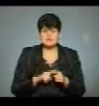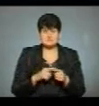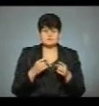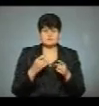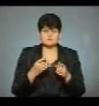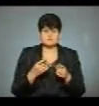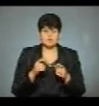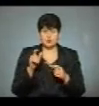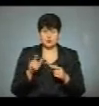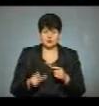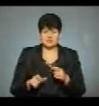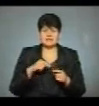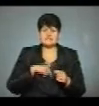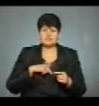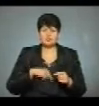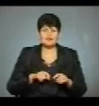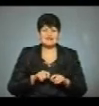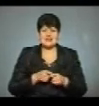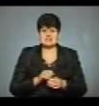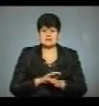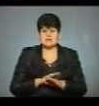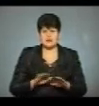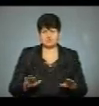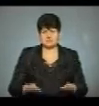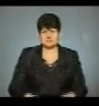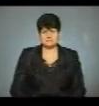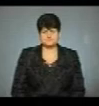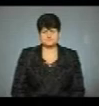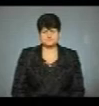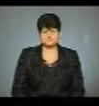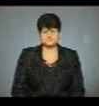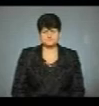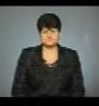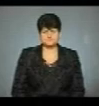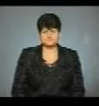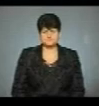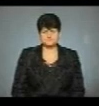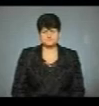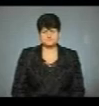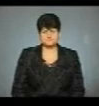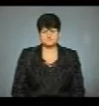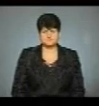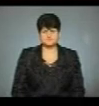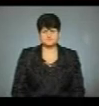це дух незламності. Богдан Буденчук, Андрій Прокопів. Новини на Суспільному. Тернопільщина.